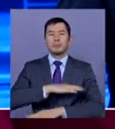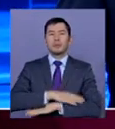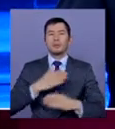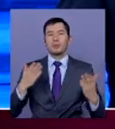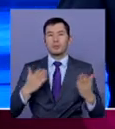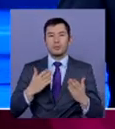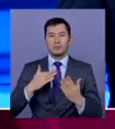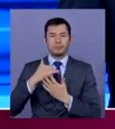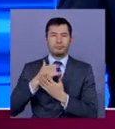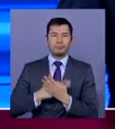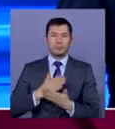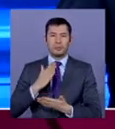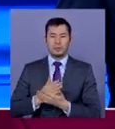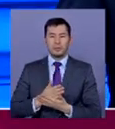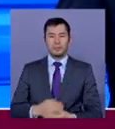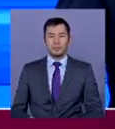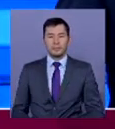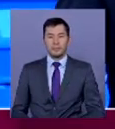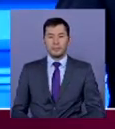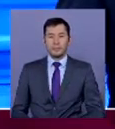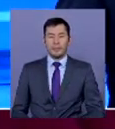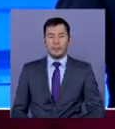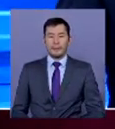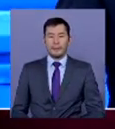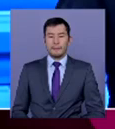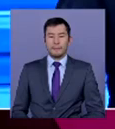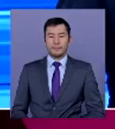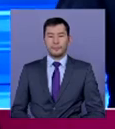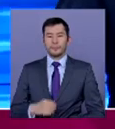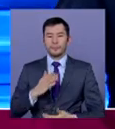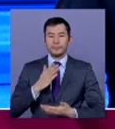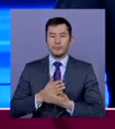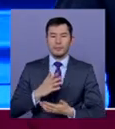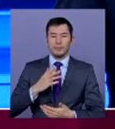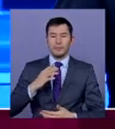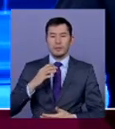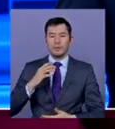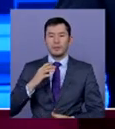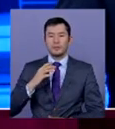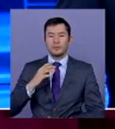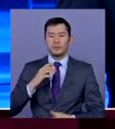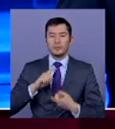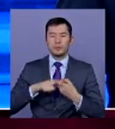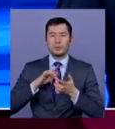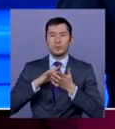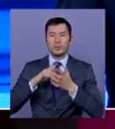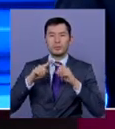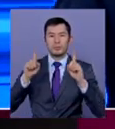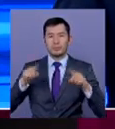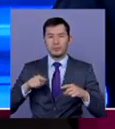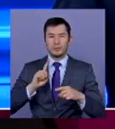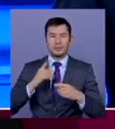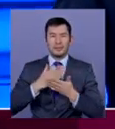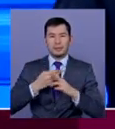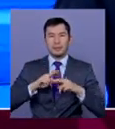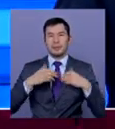рекомендацияларын біздің азаматтарға, сол жерде жүрген біздің қандастарымызға, я болмаса осымен айналысатын туристік компанияларға осындай